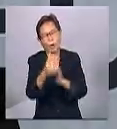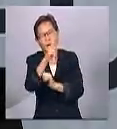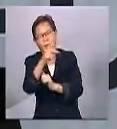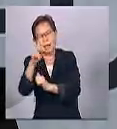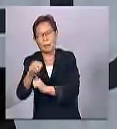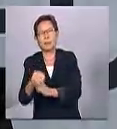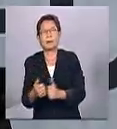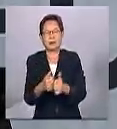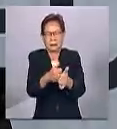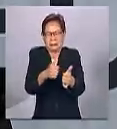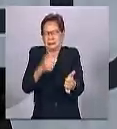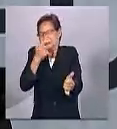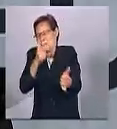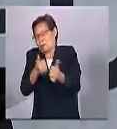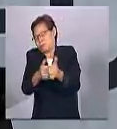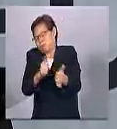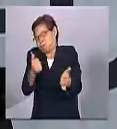mengelakkan pada perhimpunan ramai.